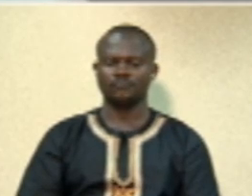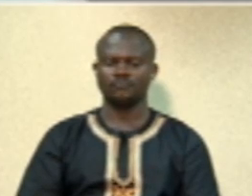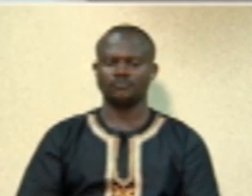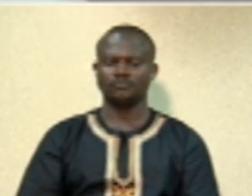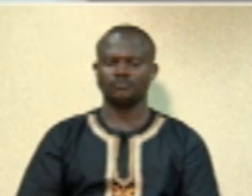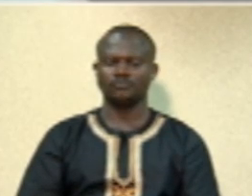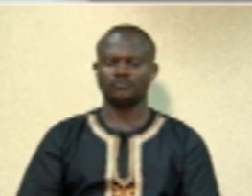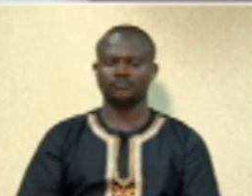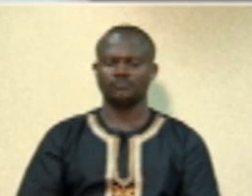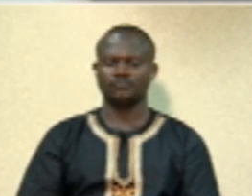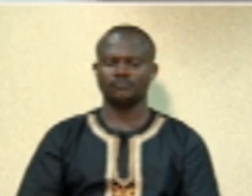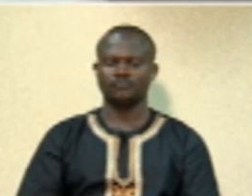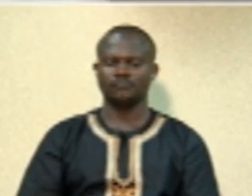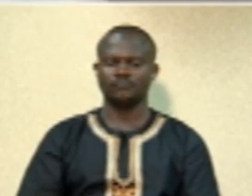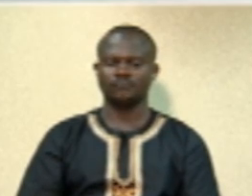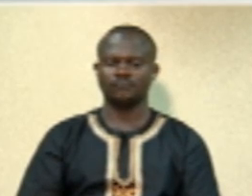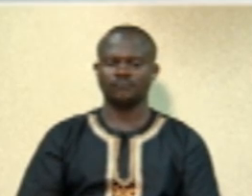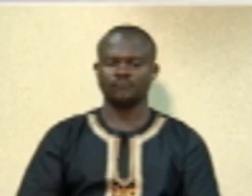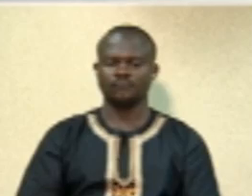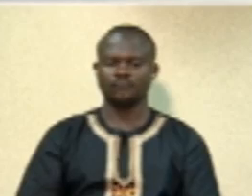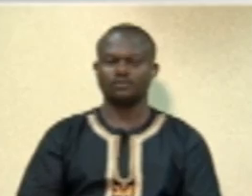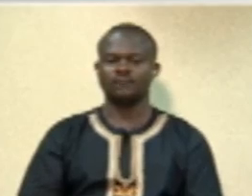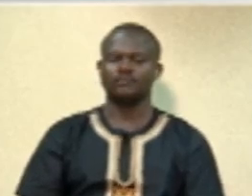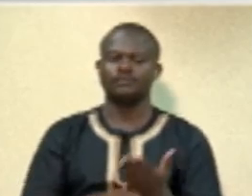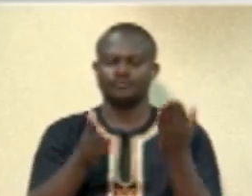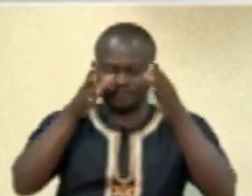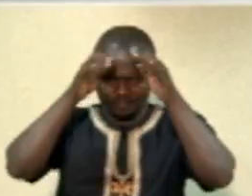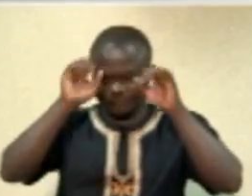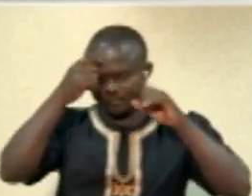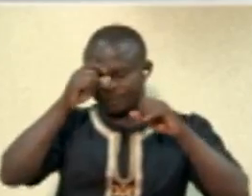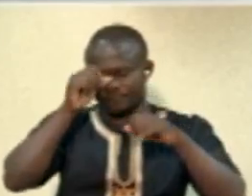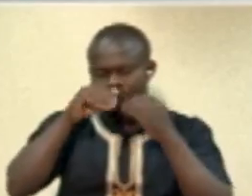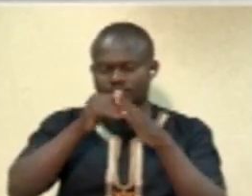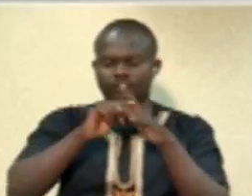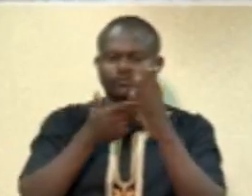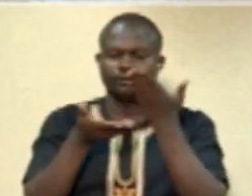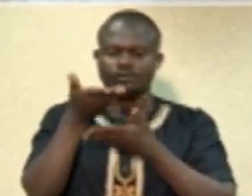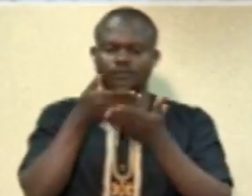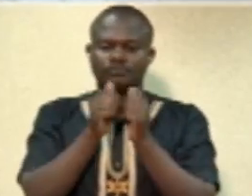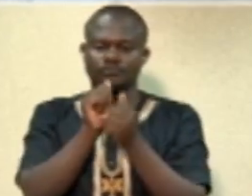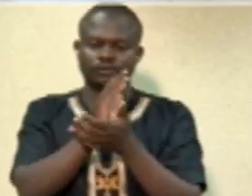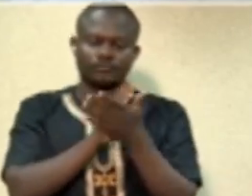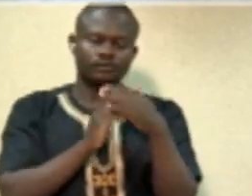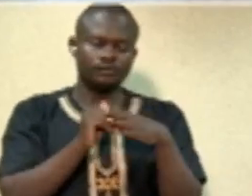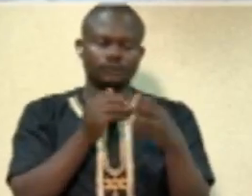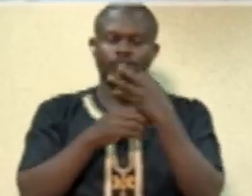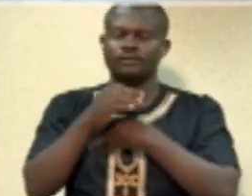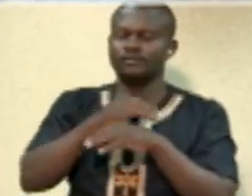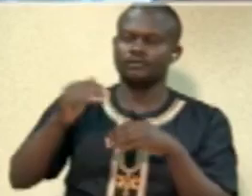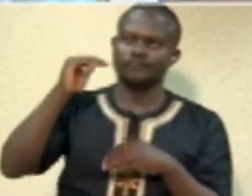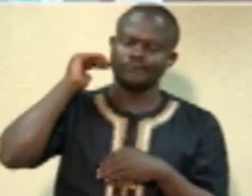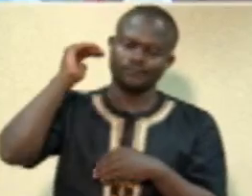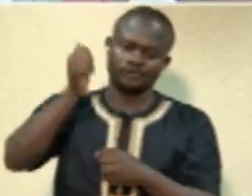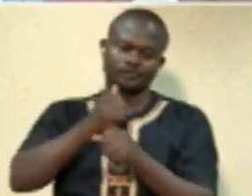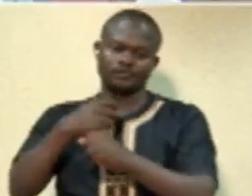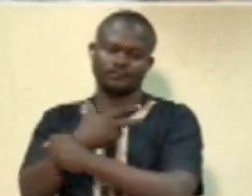manufacturing on our continent. Aho umukuru w'igihugu yahishuye kandi ko yatangiye ibiganiro na zimwe mu nganda zikomeye zikora inkingo